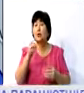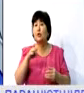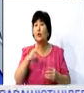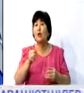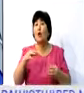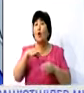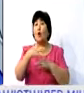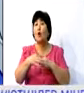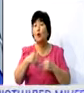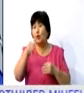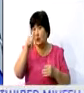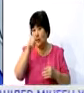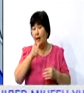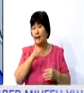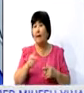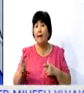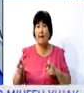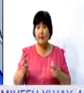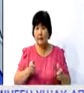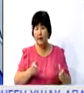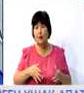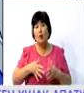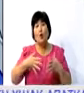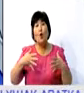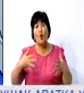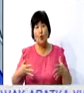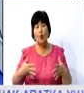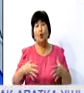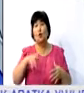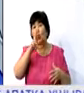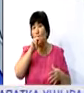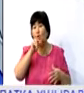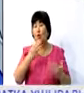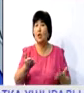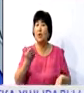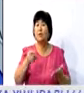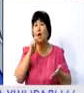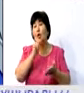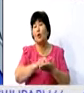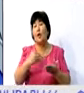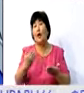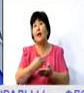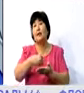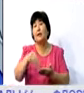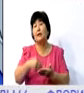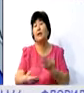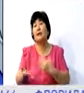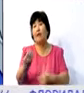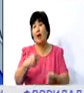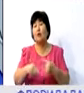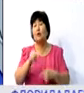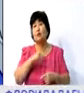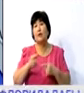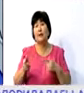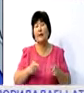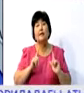күз айында уже дайын үлкен үйрек дейді, жаңа үйрек тауып, соны қайтадан сатып алу жұмыстарына дайындап,